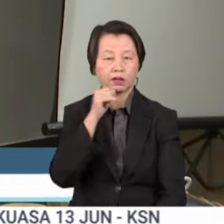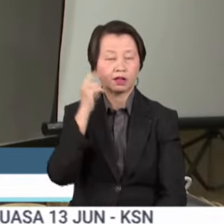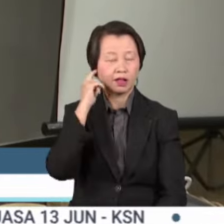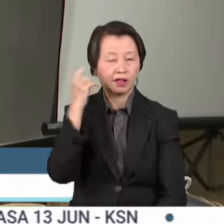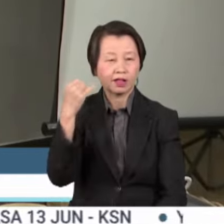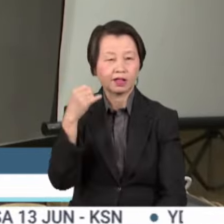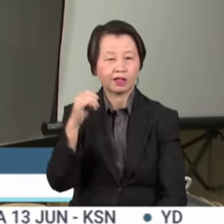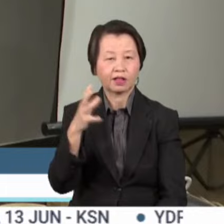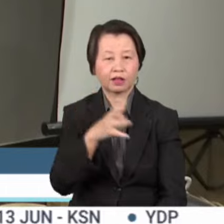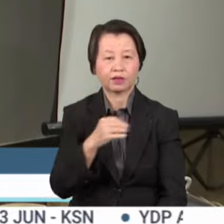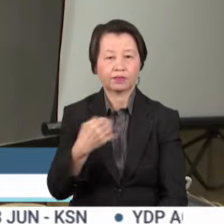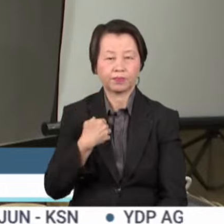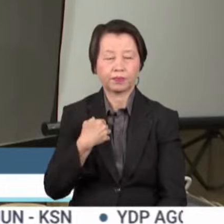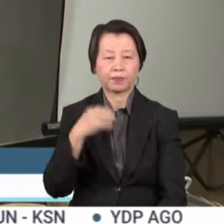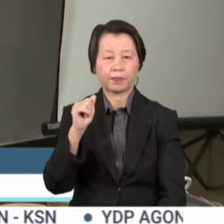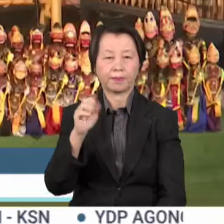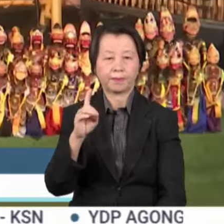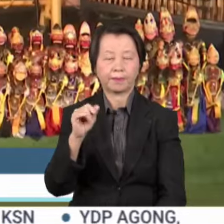perbezaan dia.